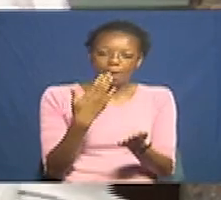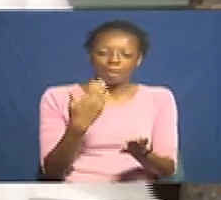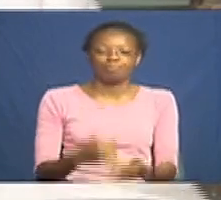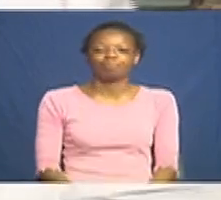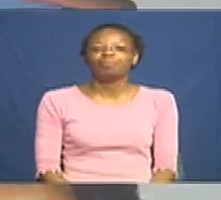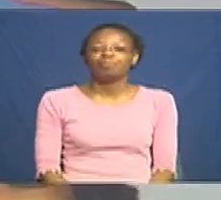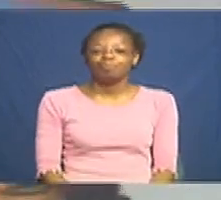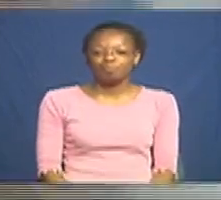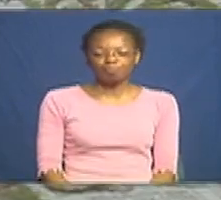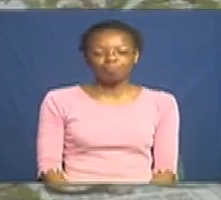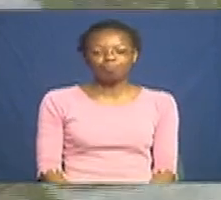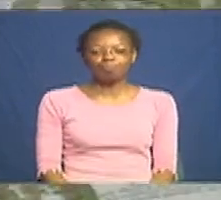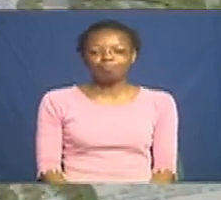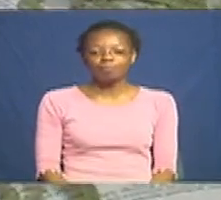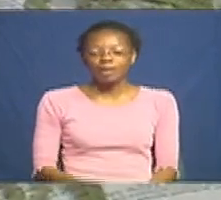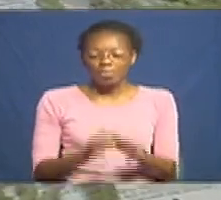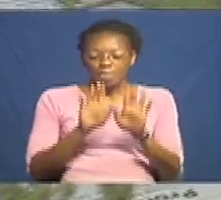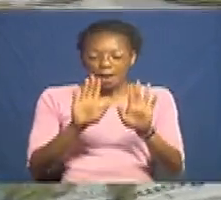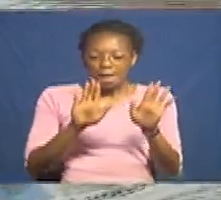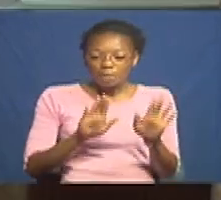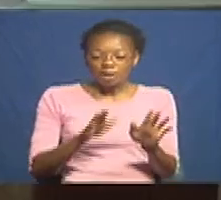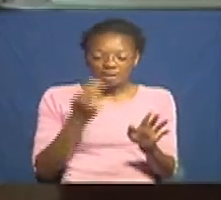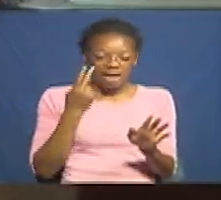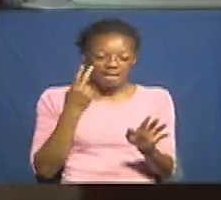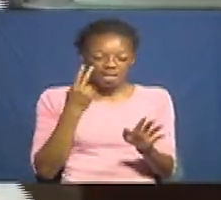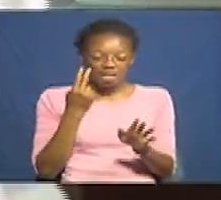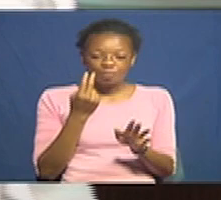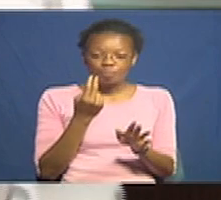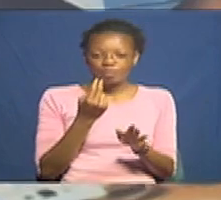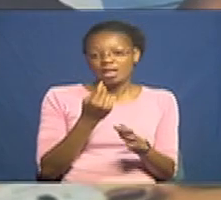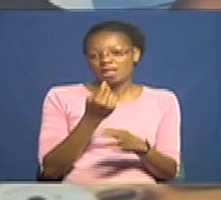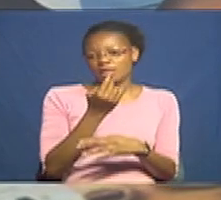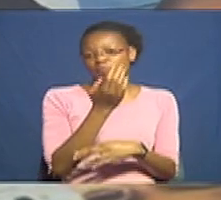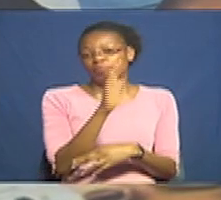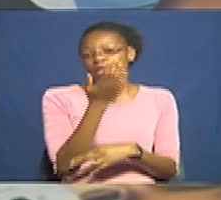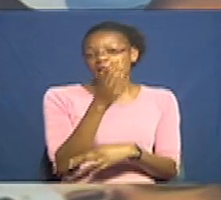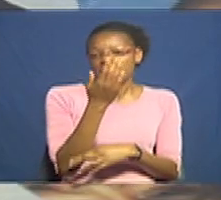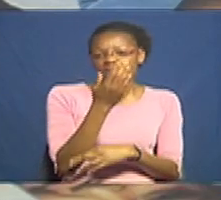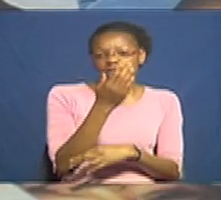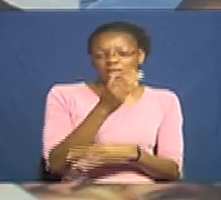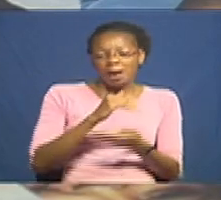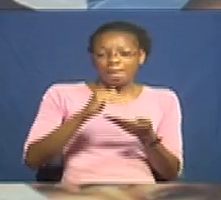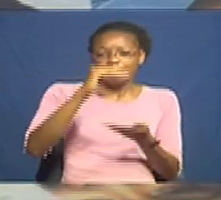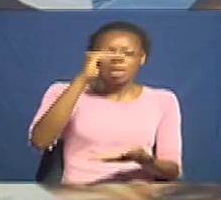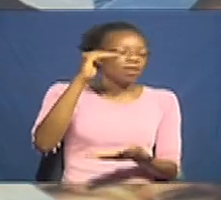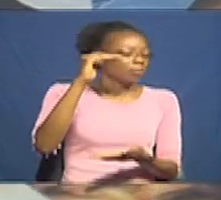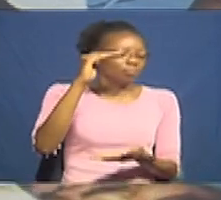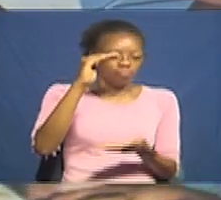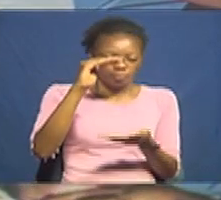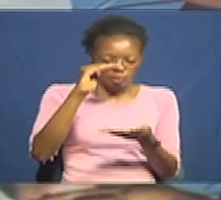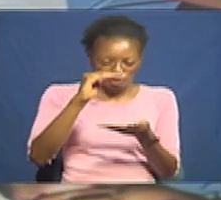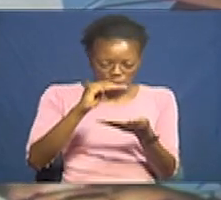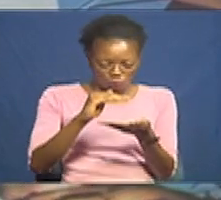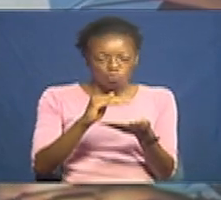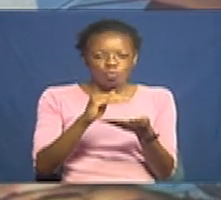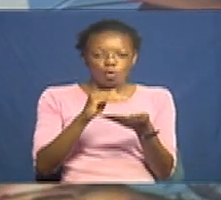sio kubwa sana kushinda hii gazeti. Alafu na katikati ya kila gazeti